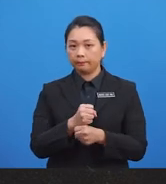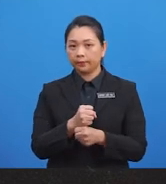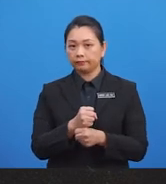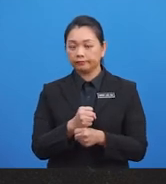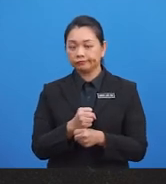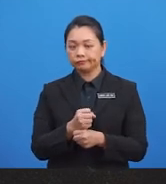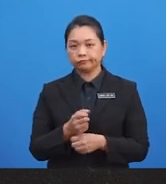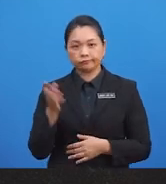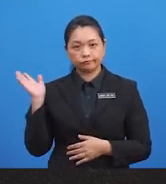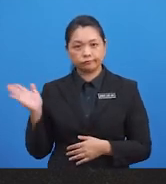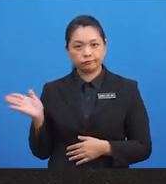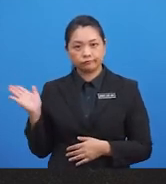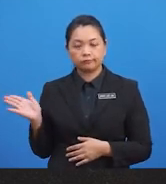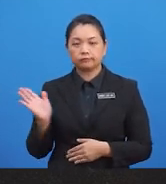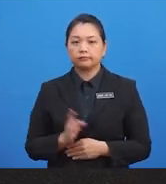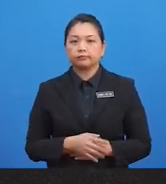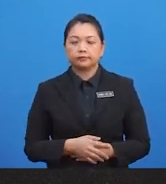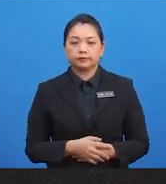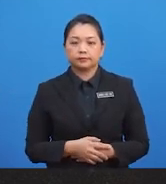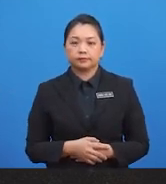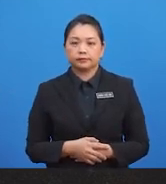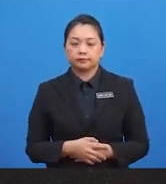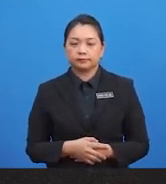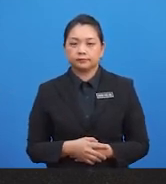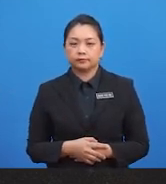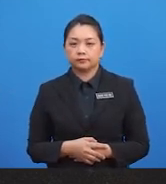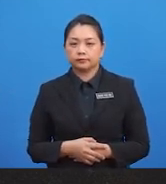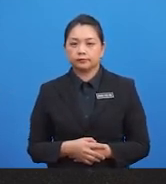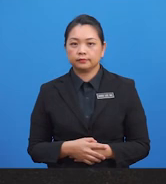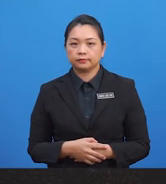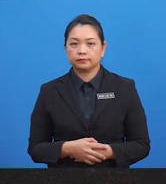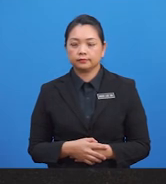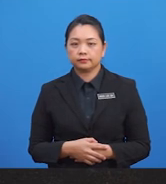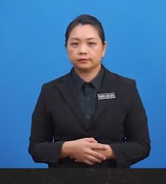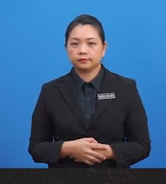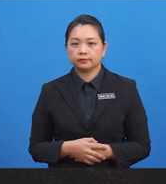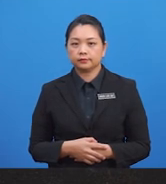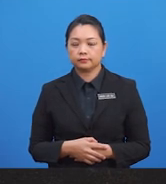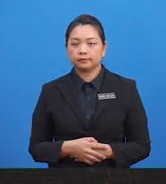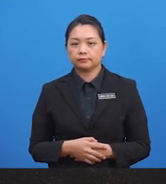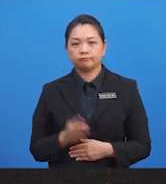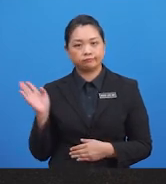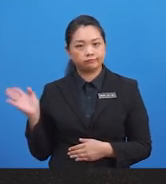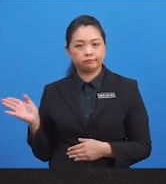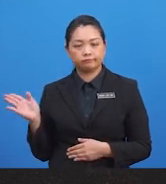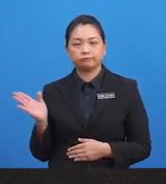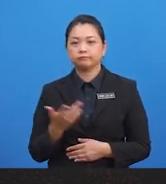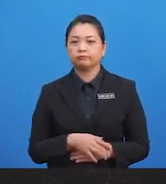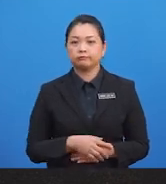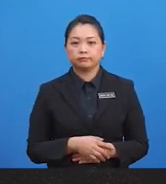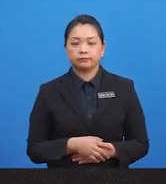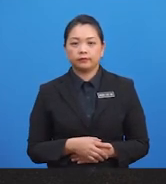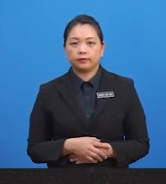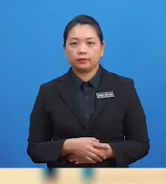3, tolak dengan 16. Dan hasilnya adalah 10, 2 per